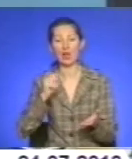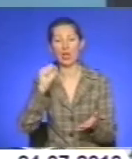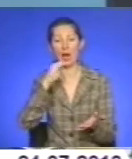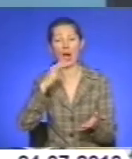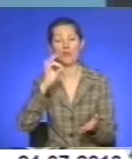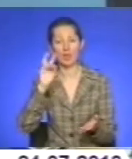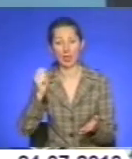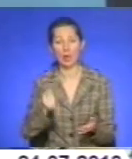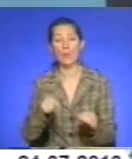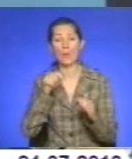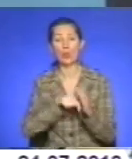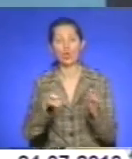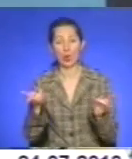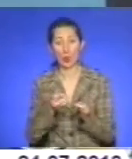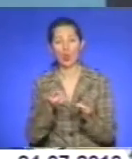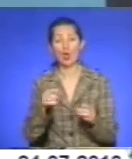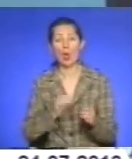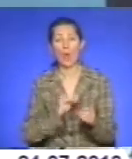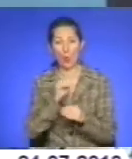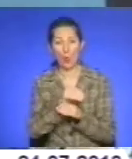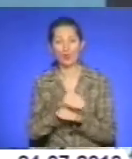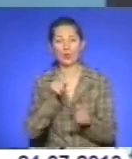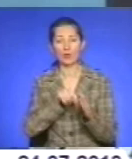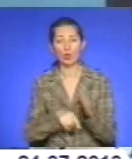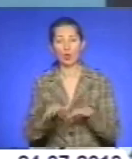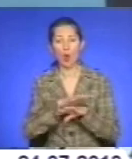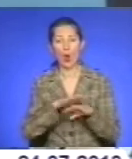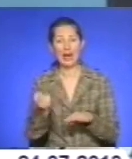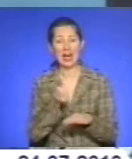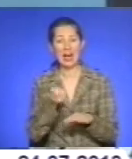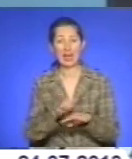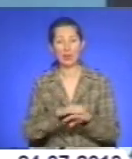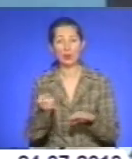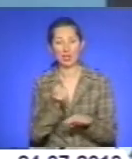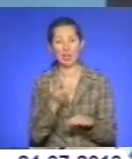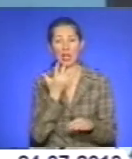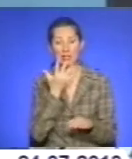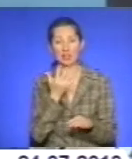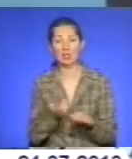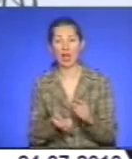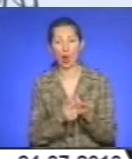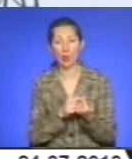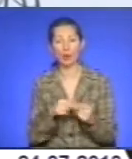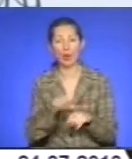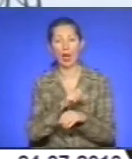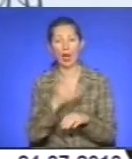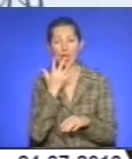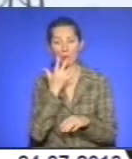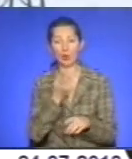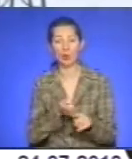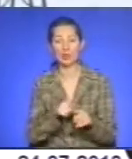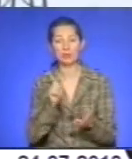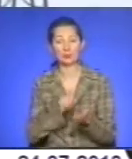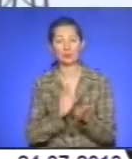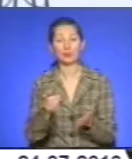потребують поповнення внутрішнього ринку зерна за рахунок імпорту. Це повинно бути українське зерно. Зважаючи на великий